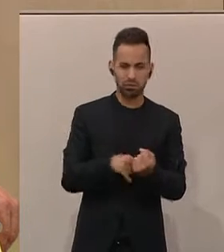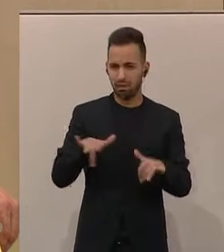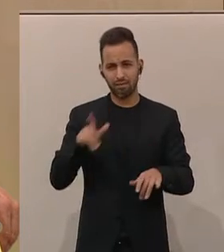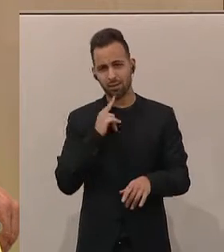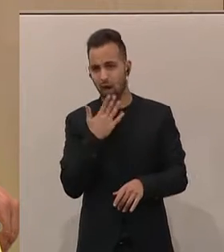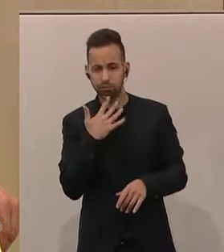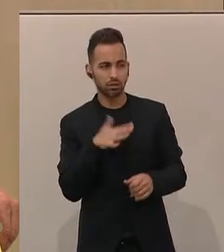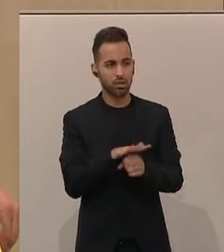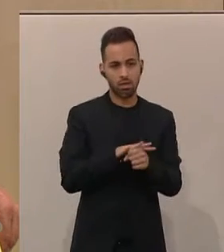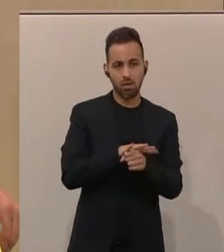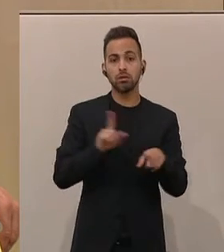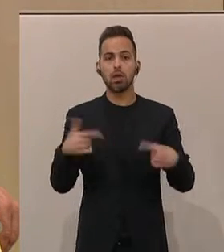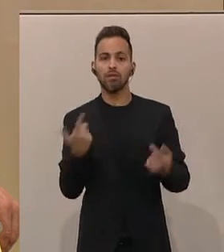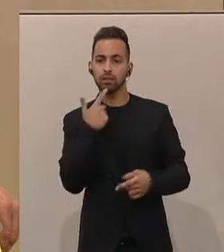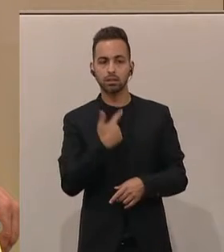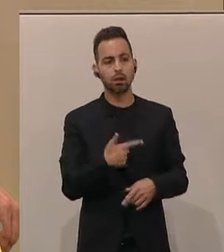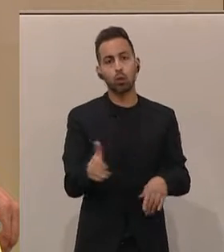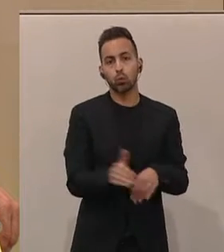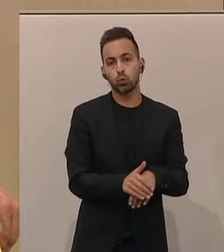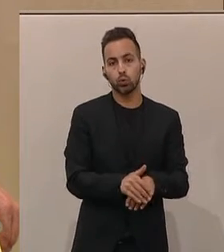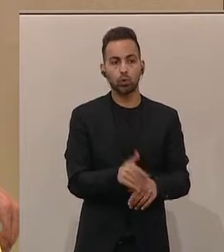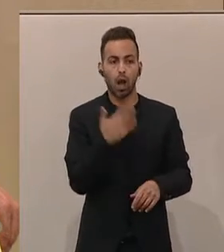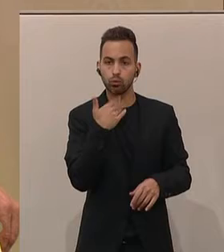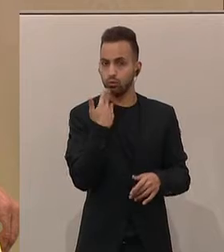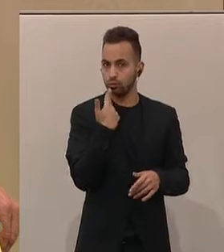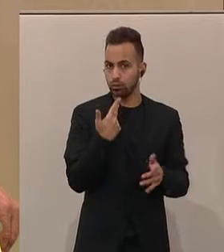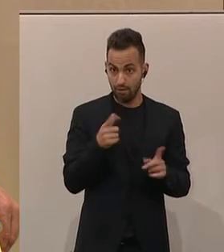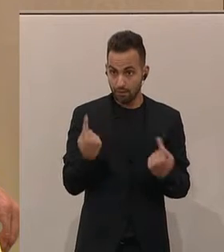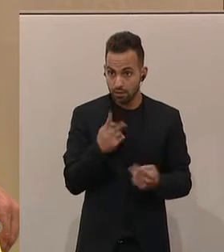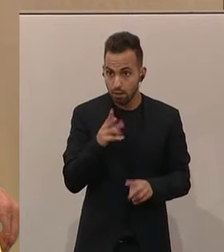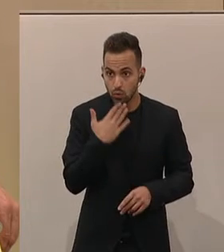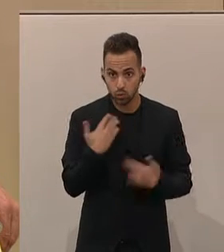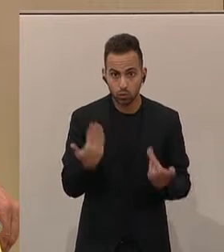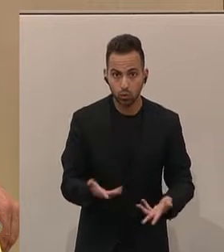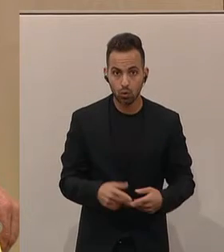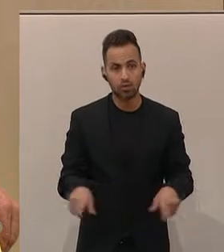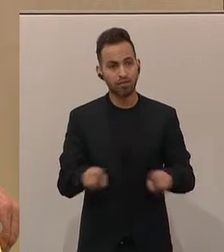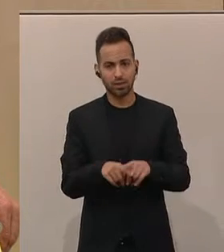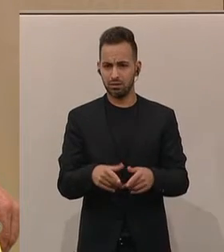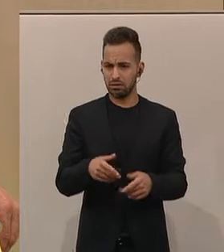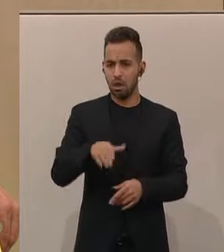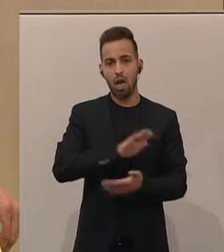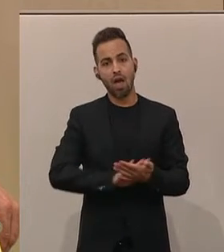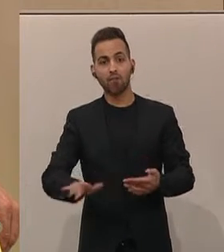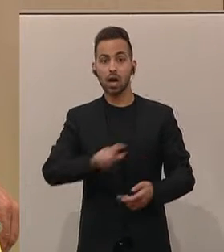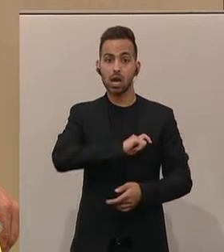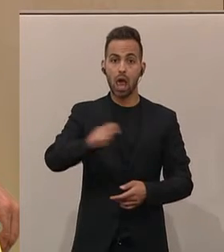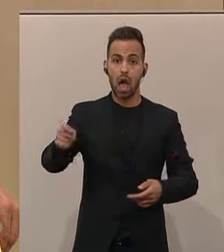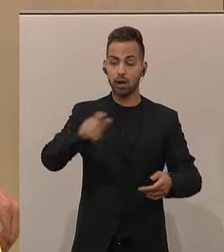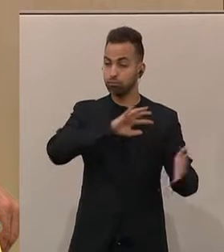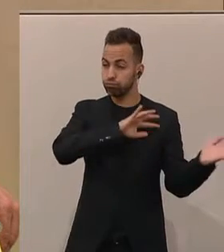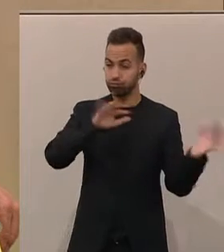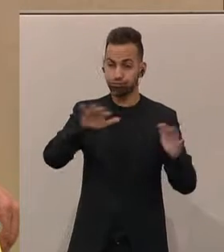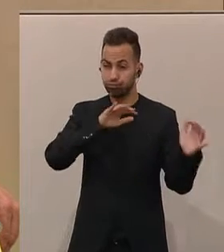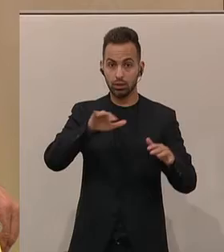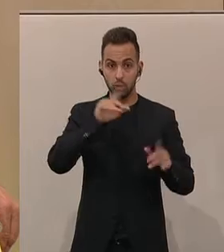aufgelegt, und sagen, es war eine Motivkündigung. Wollen wir das, dass wir hier mutwillig eine Klagswelle auslösen? Das